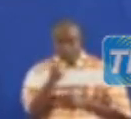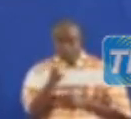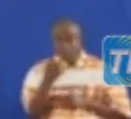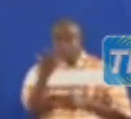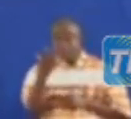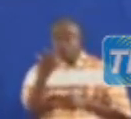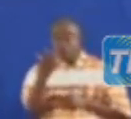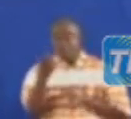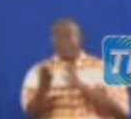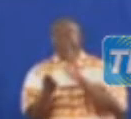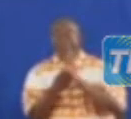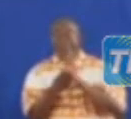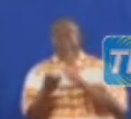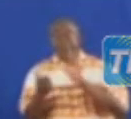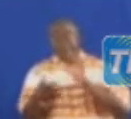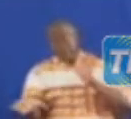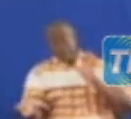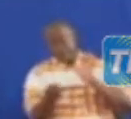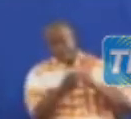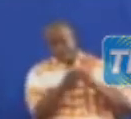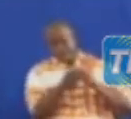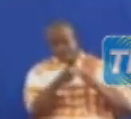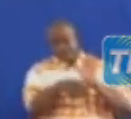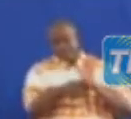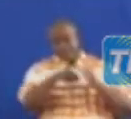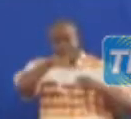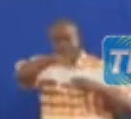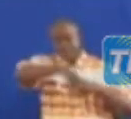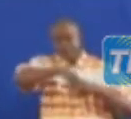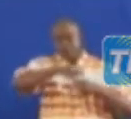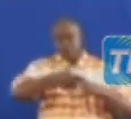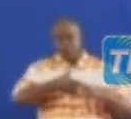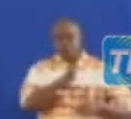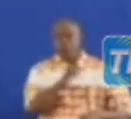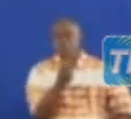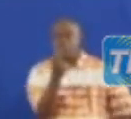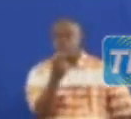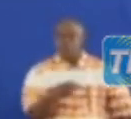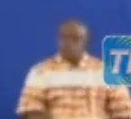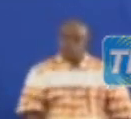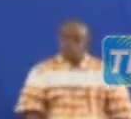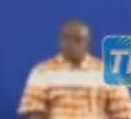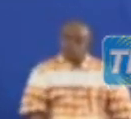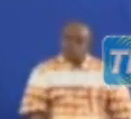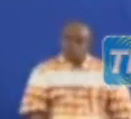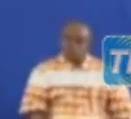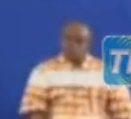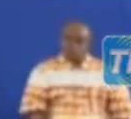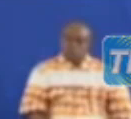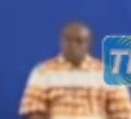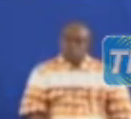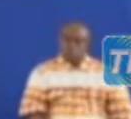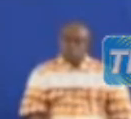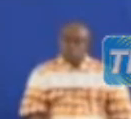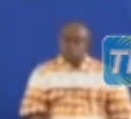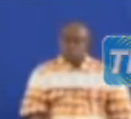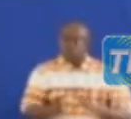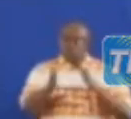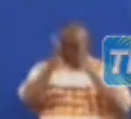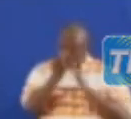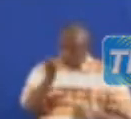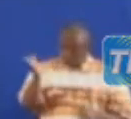885.59 kama inavyoonekana katika kiambatisho namba 2. Mheshimiwa Spika, hadi